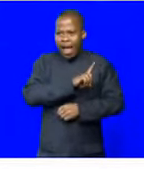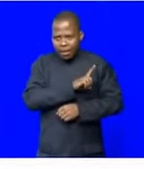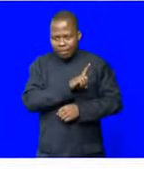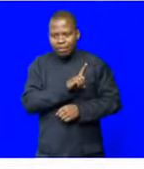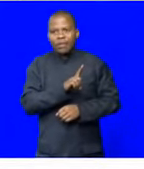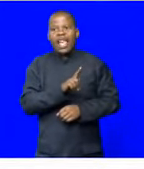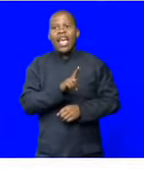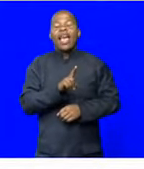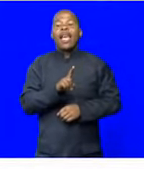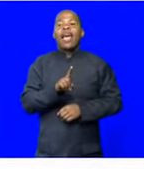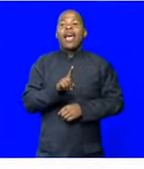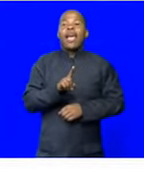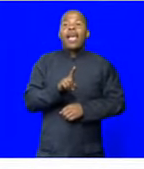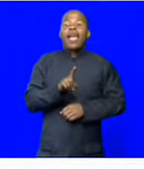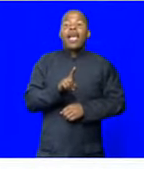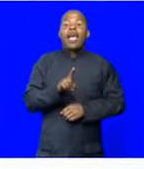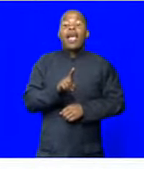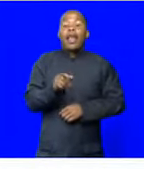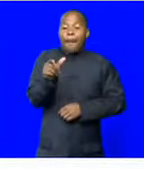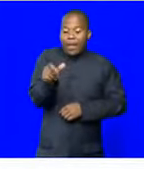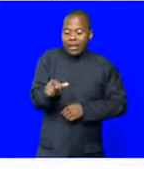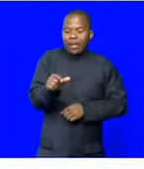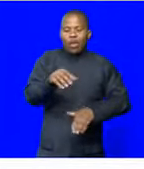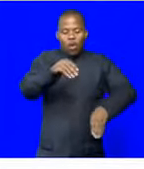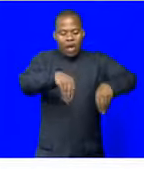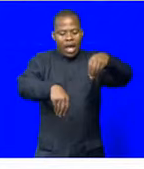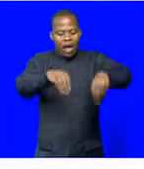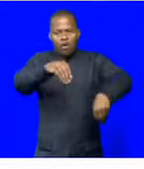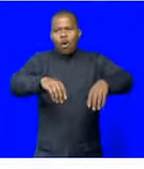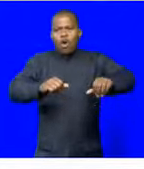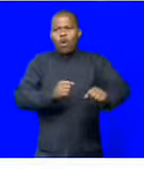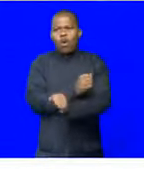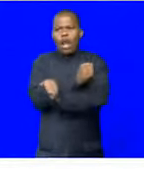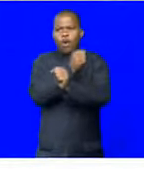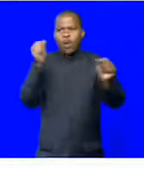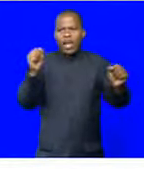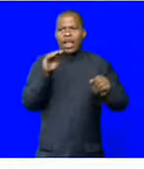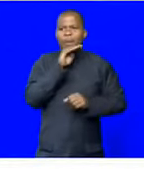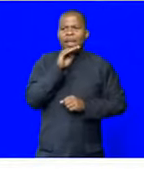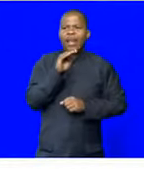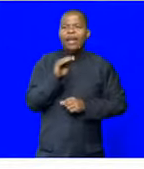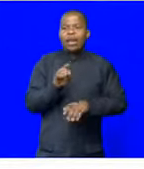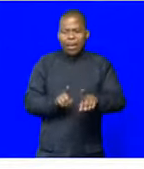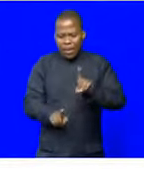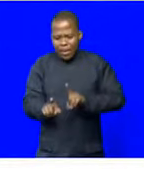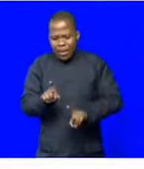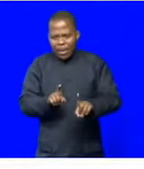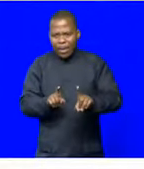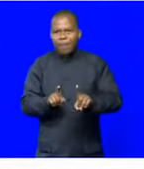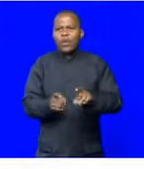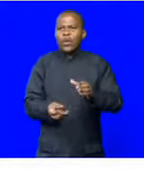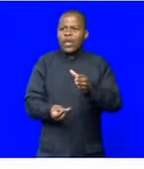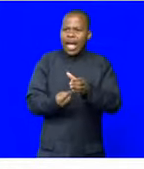lebeyibhekekile ukuthi loyo lota linqoba lolukhetho afike kuyo licelwe phasi lokusikhuluma